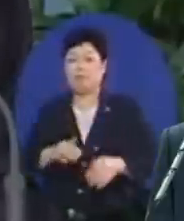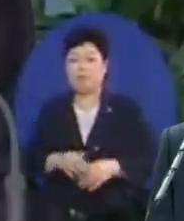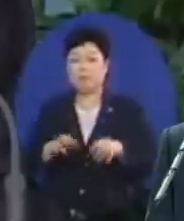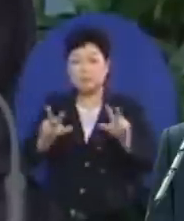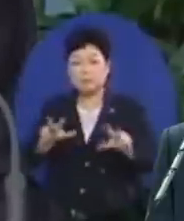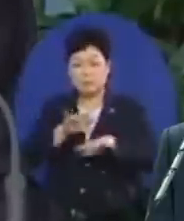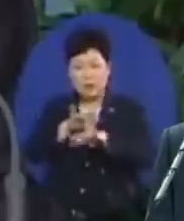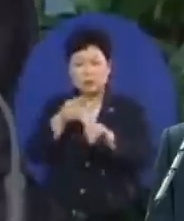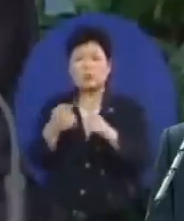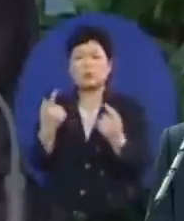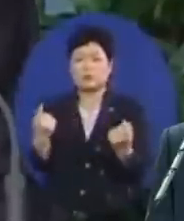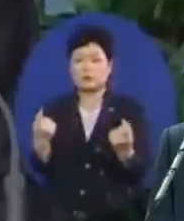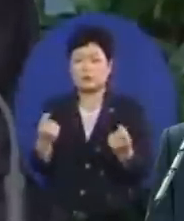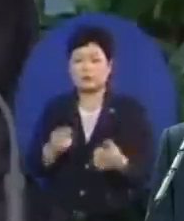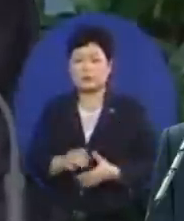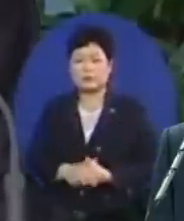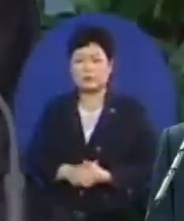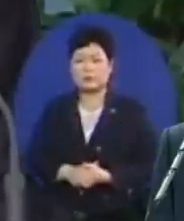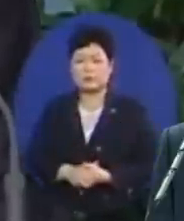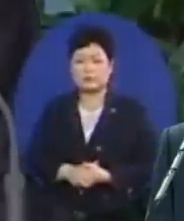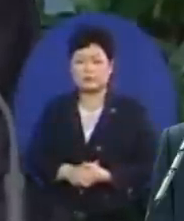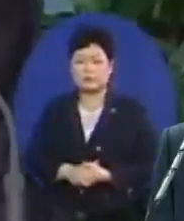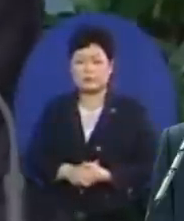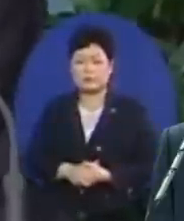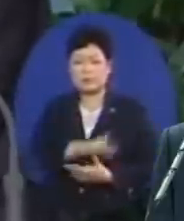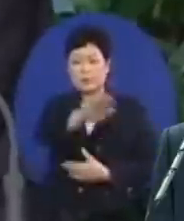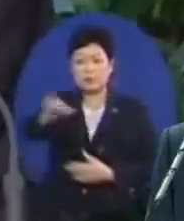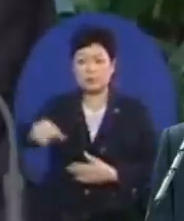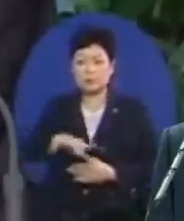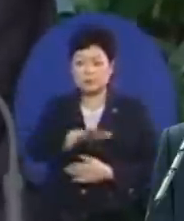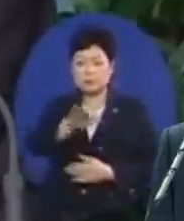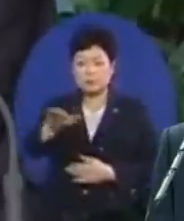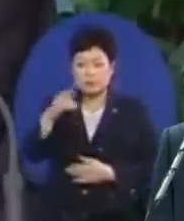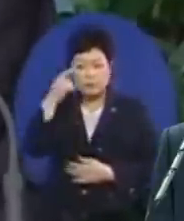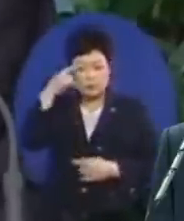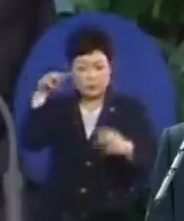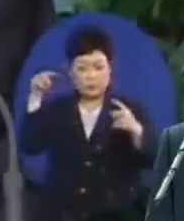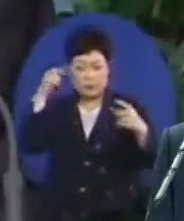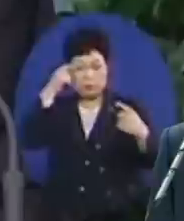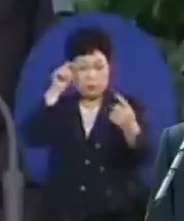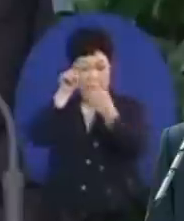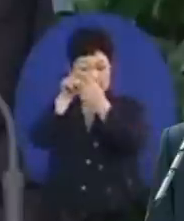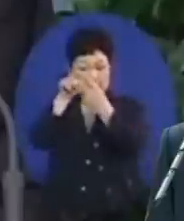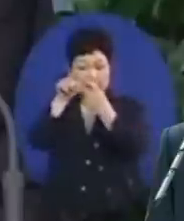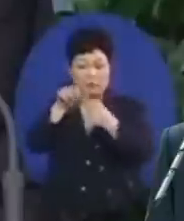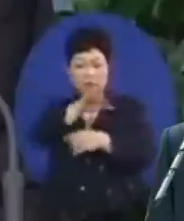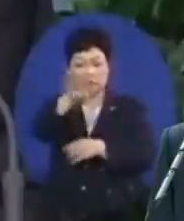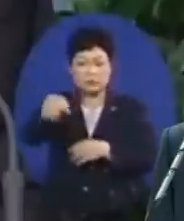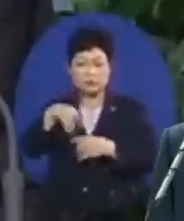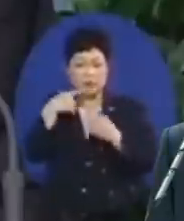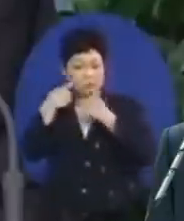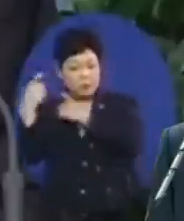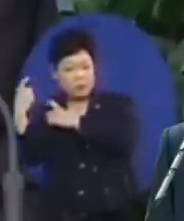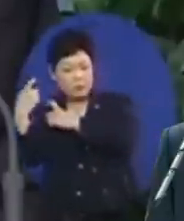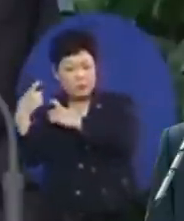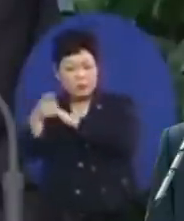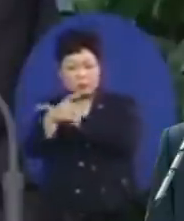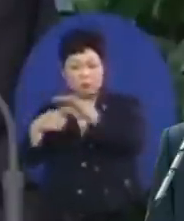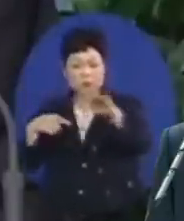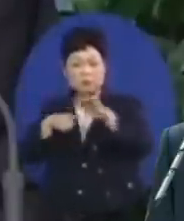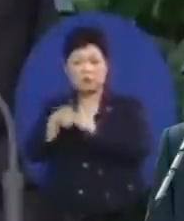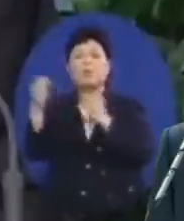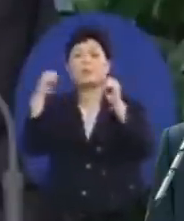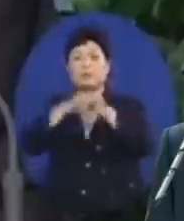오늘 마귀도 꼭 이와 같이 우리하고 눈을 맞춰가지고서 우리를 유혹해서 조직자로